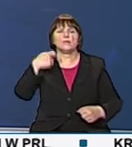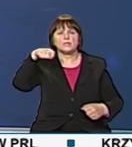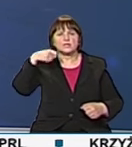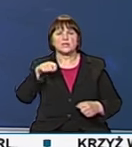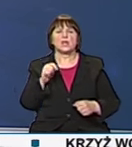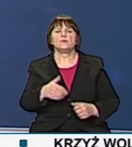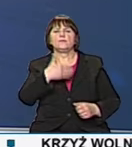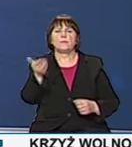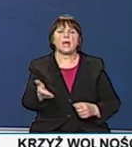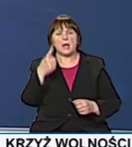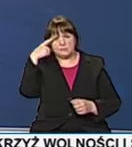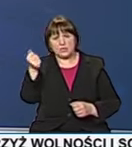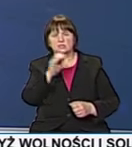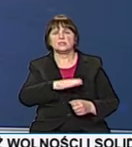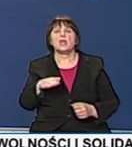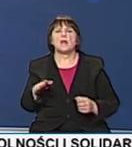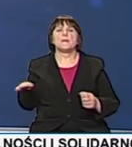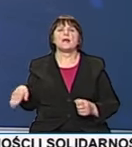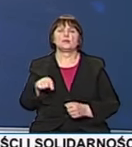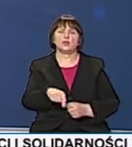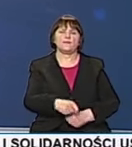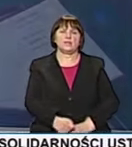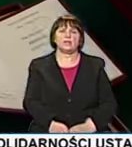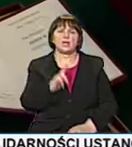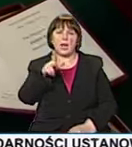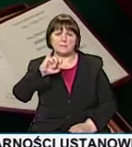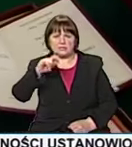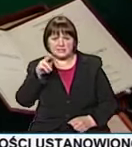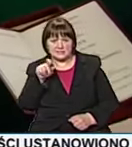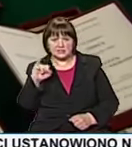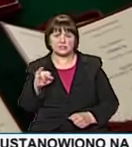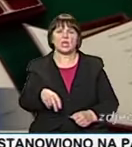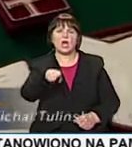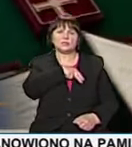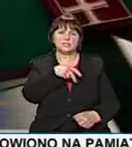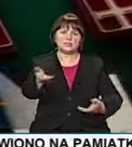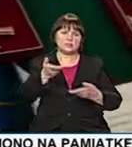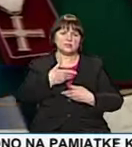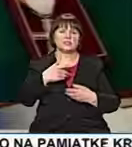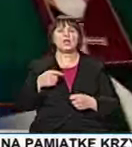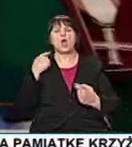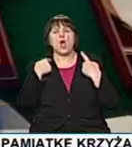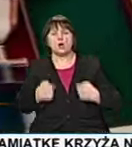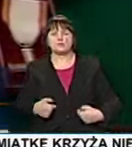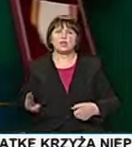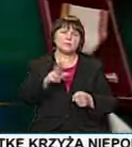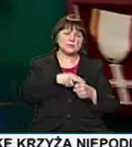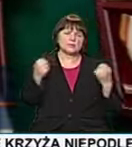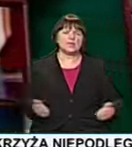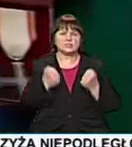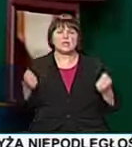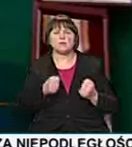je prezes Instytutu Pamięci Narodowej Łukasz Kamiński. Odznaczenie otrzymują osoby, które działały w antykomunistycznych